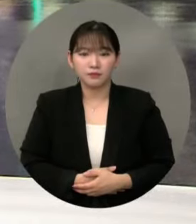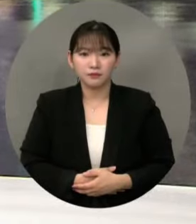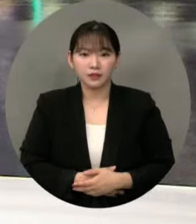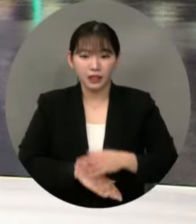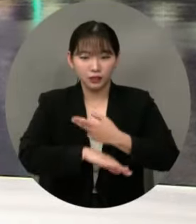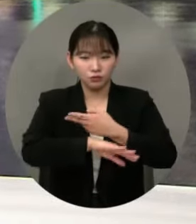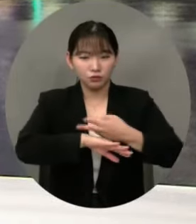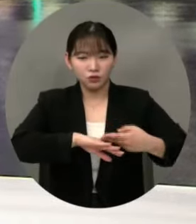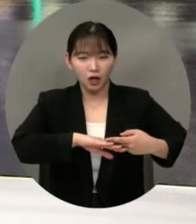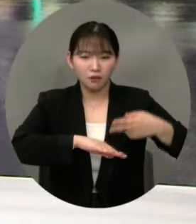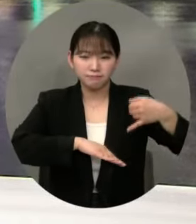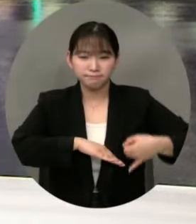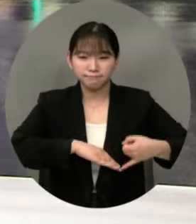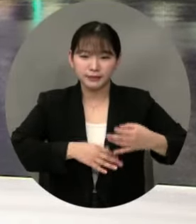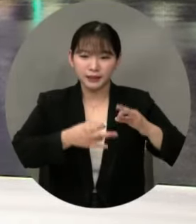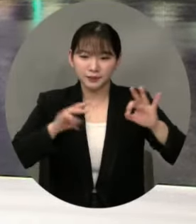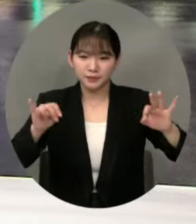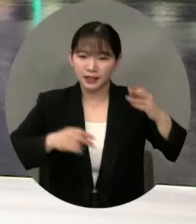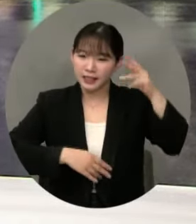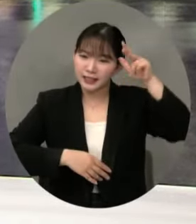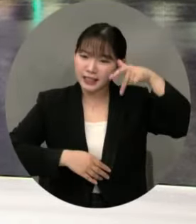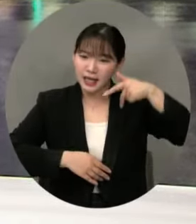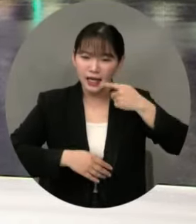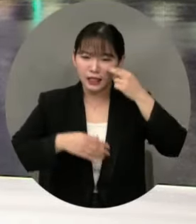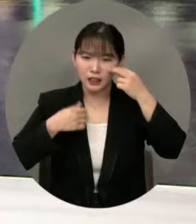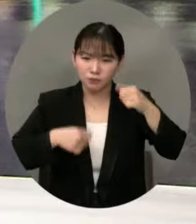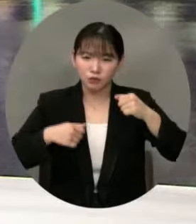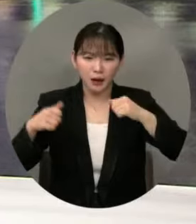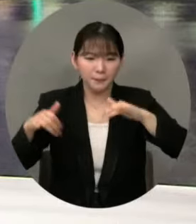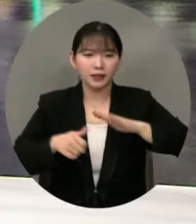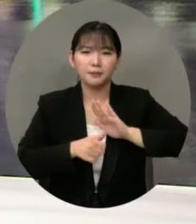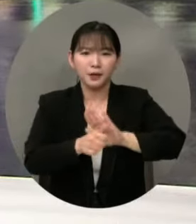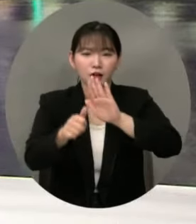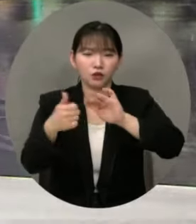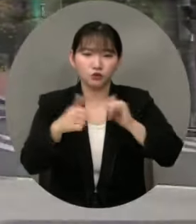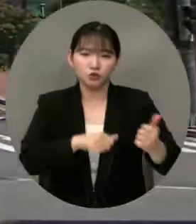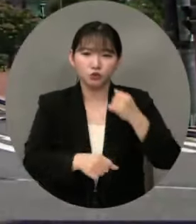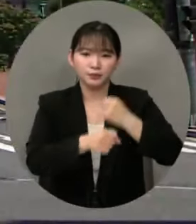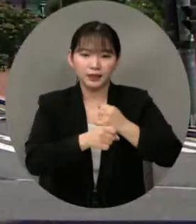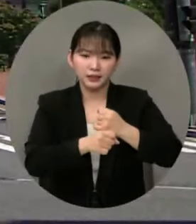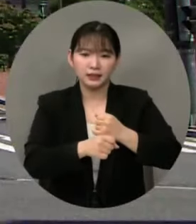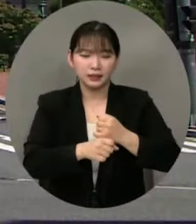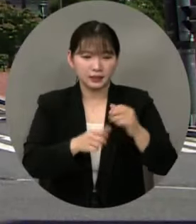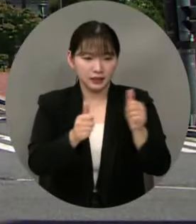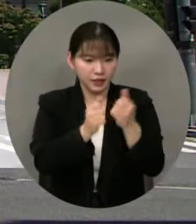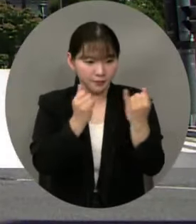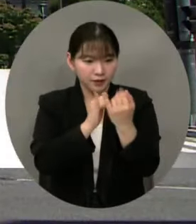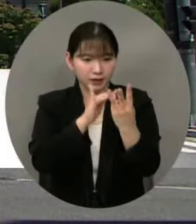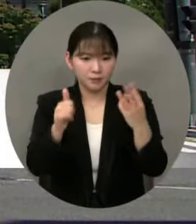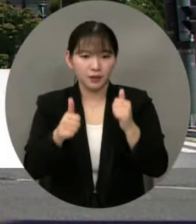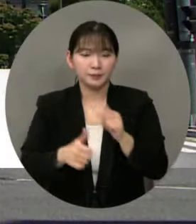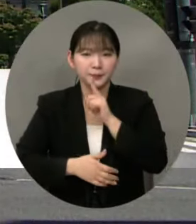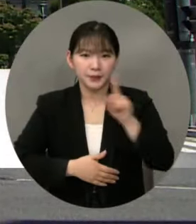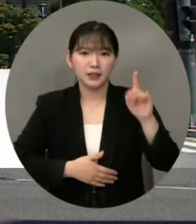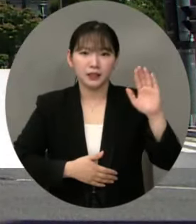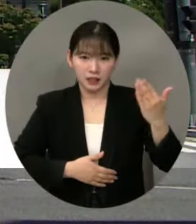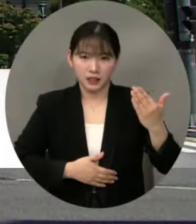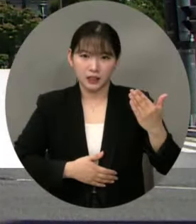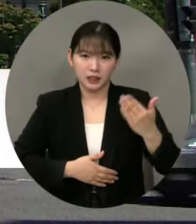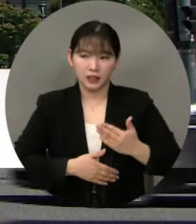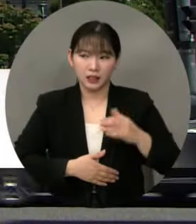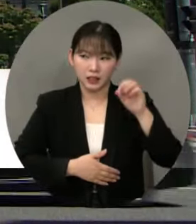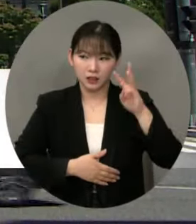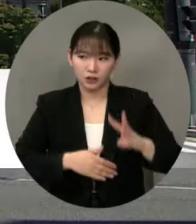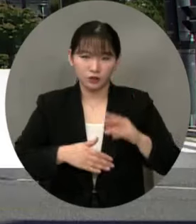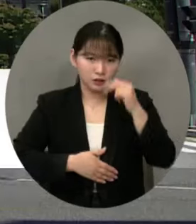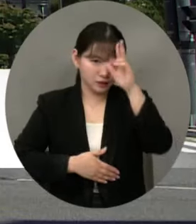수영을 못하는 10대 지적 장애인을 고의로 바다에 빠트려 숨지게 한 남녀 세명의 재판에 넘겨졌습니다